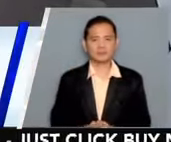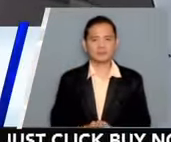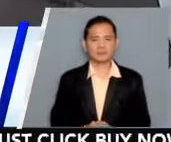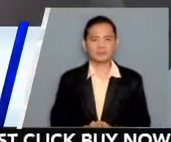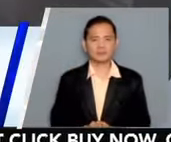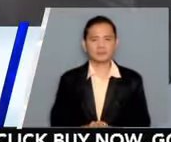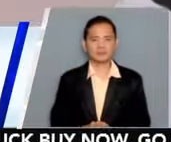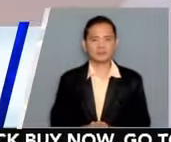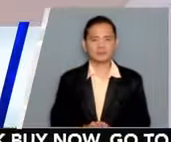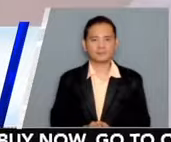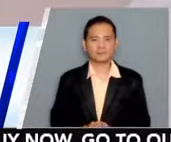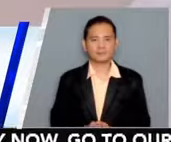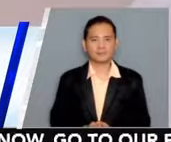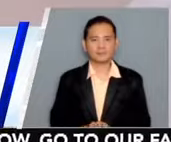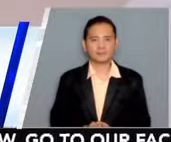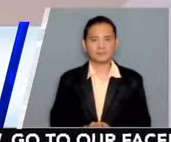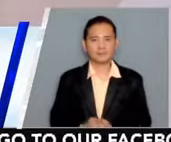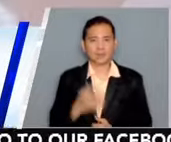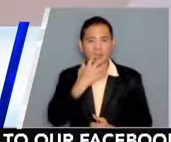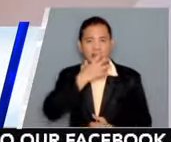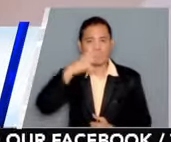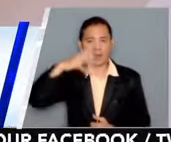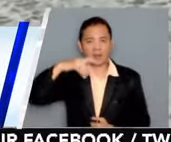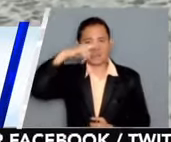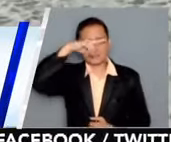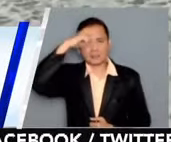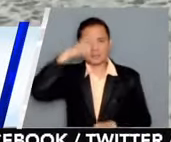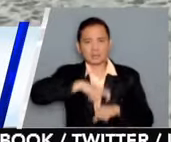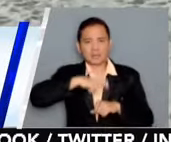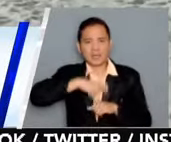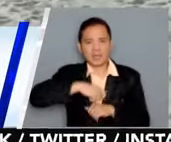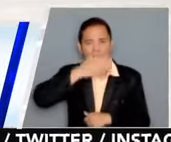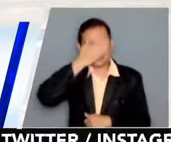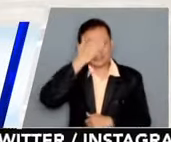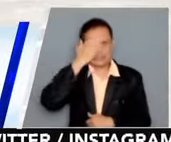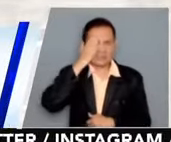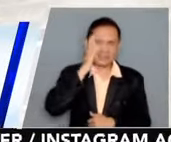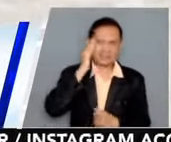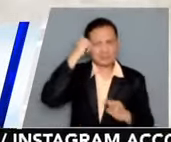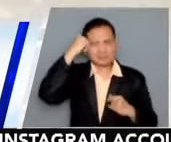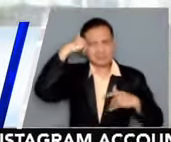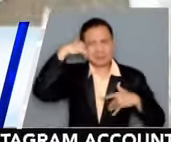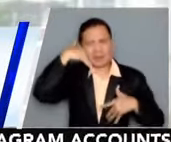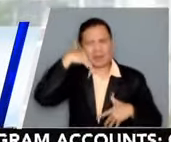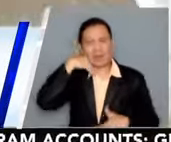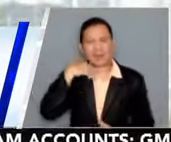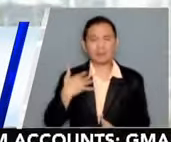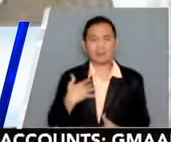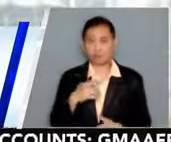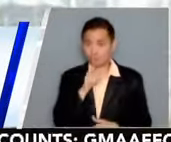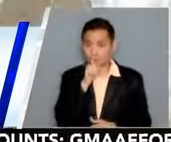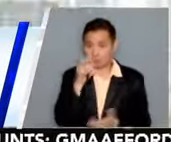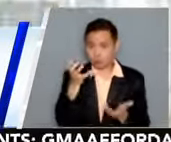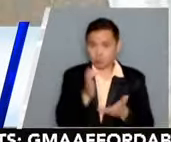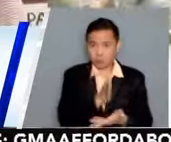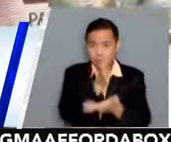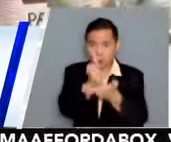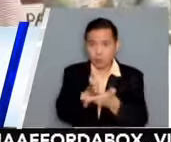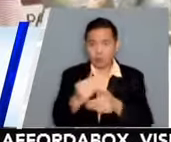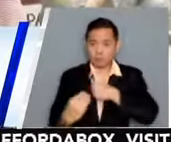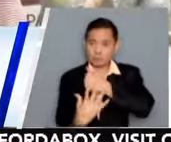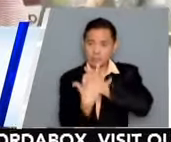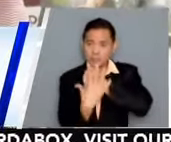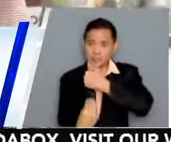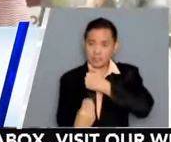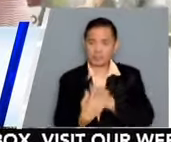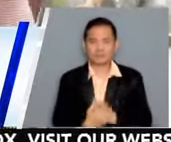Tirik na araw, tagaktak na pawis, at wish na makapag-beach, patunay lang yan na summer na